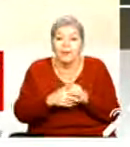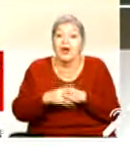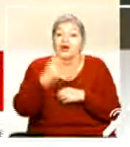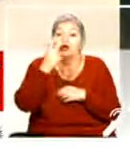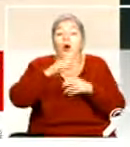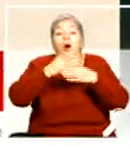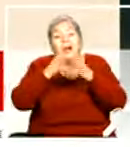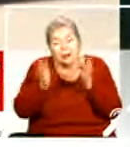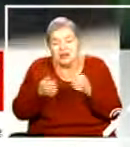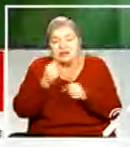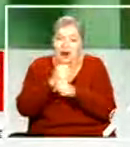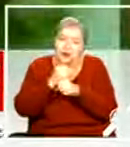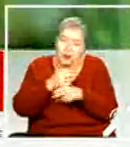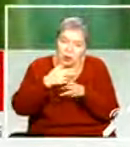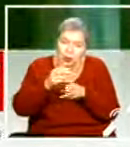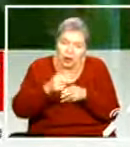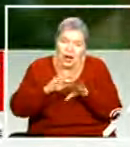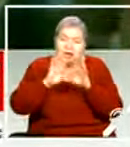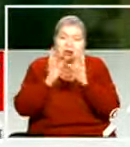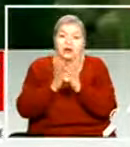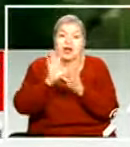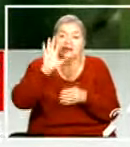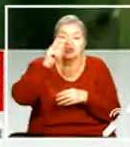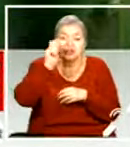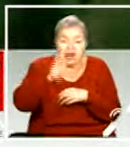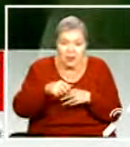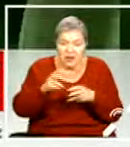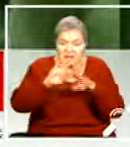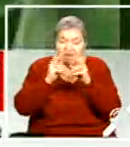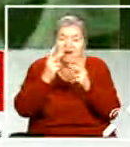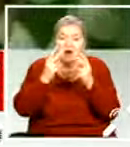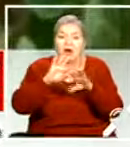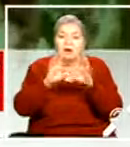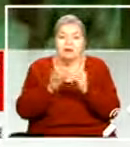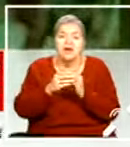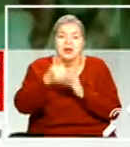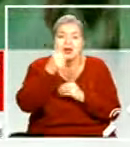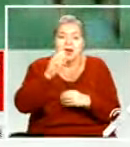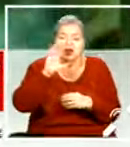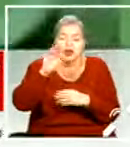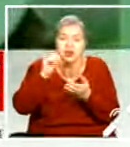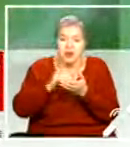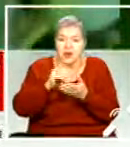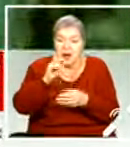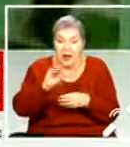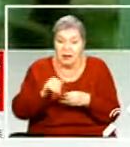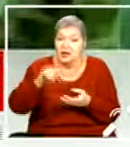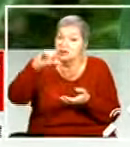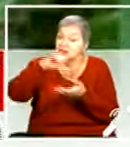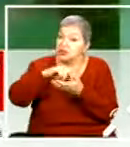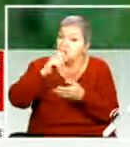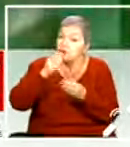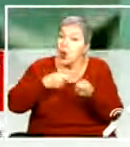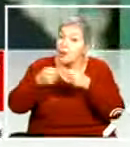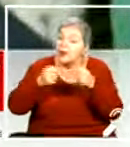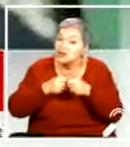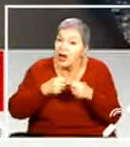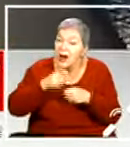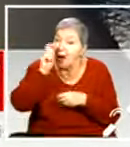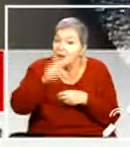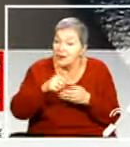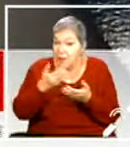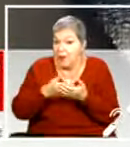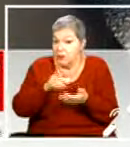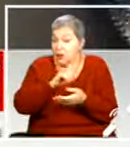redeschise. Au fost date în total 5 amenzi în valoare de 65.000 de lei. Pe de altă parte, și centrul comercial a fost amendat, tocmai pentru că nu a